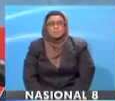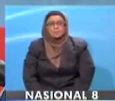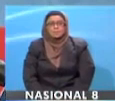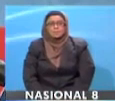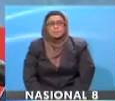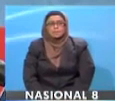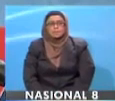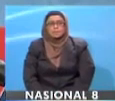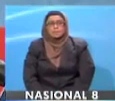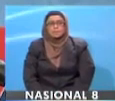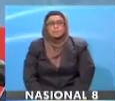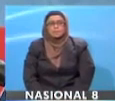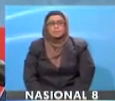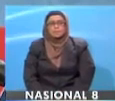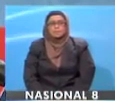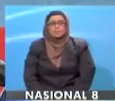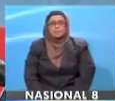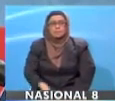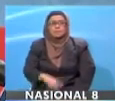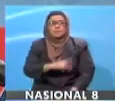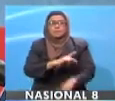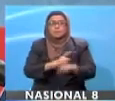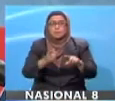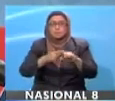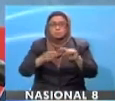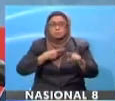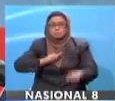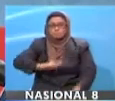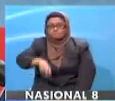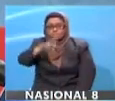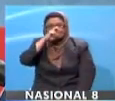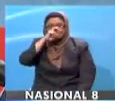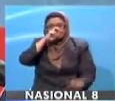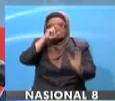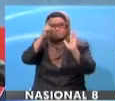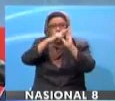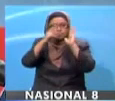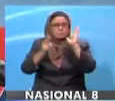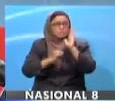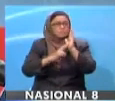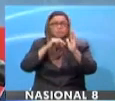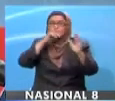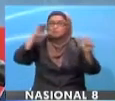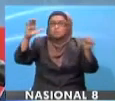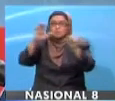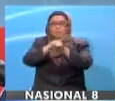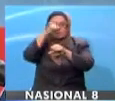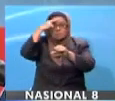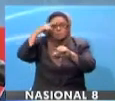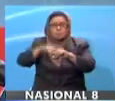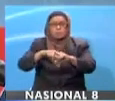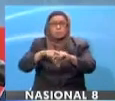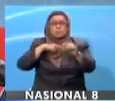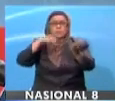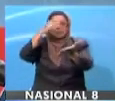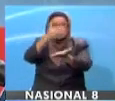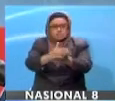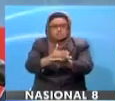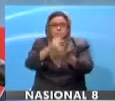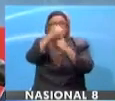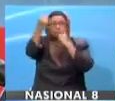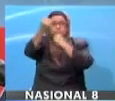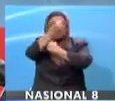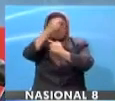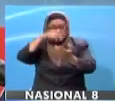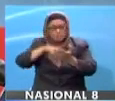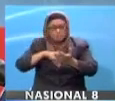Penguatkuasaan undang-undang yang tegas saja tidak cukup untuk mengekang senario ini tanpa kesedaran